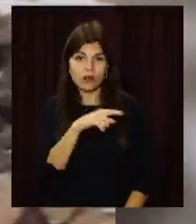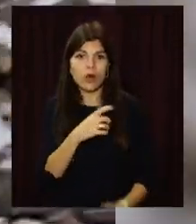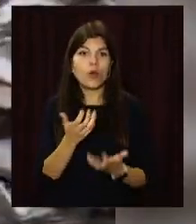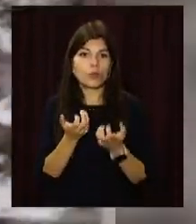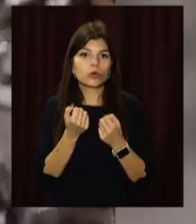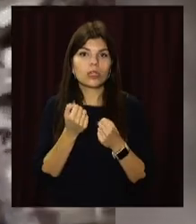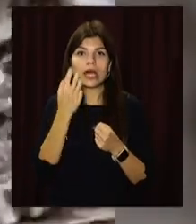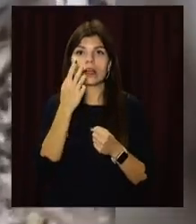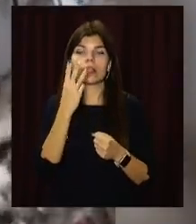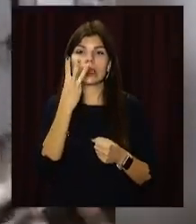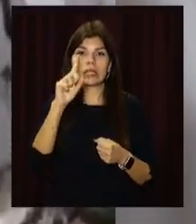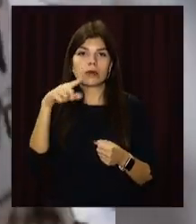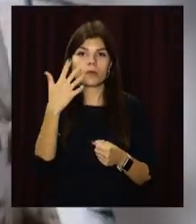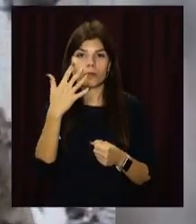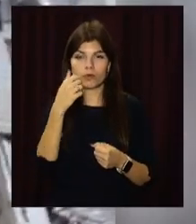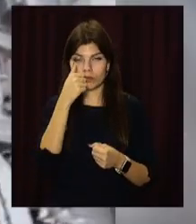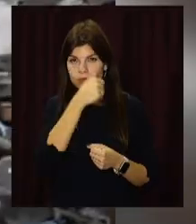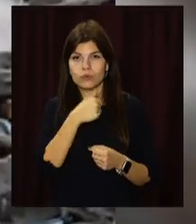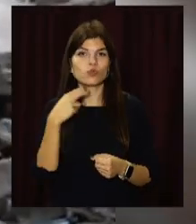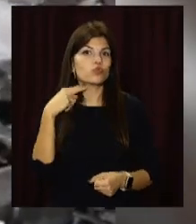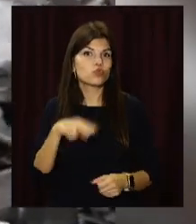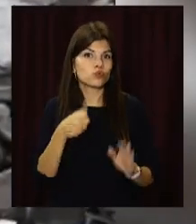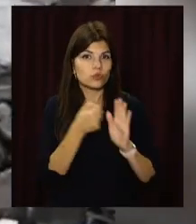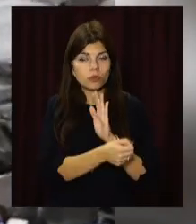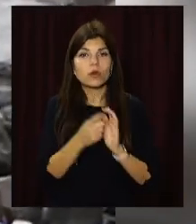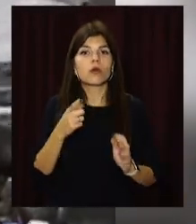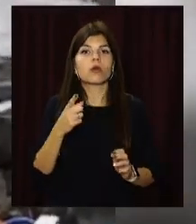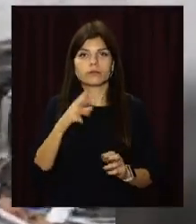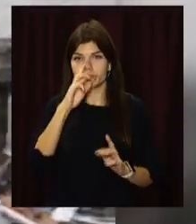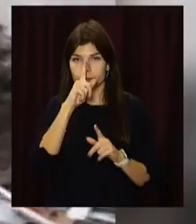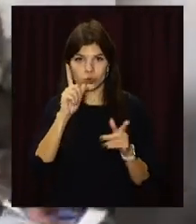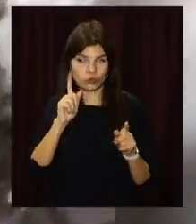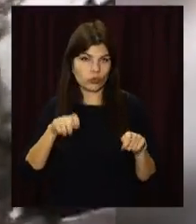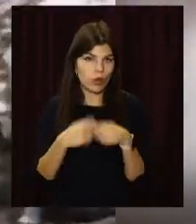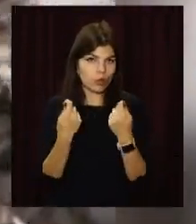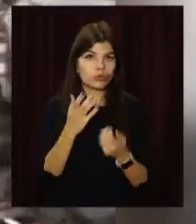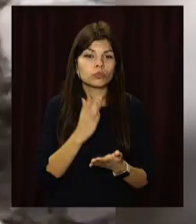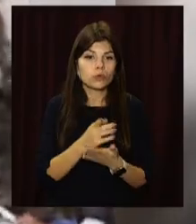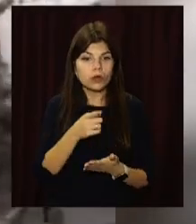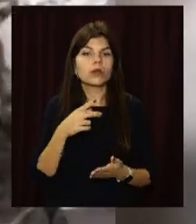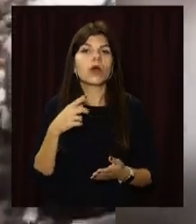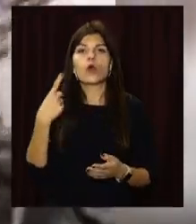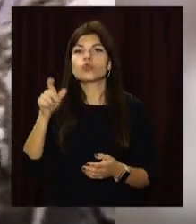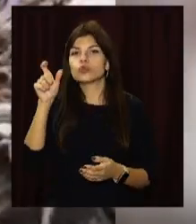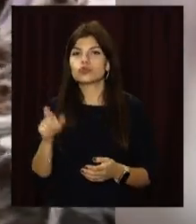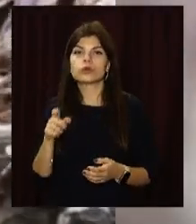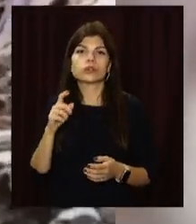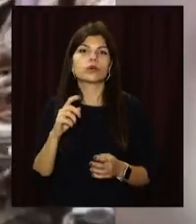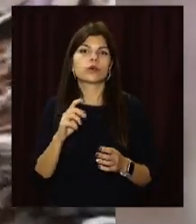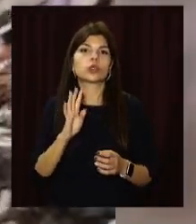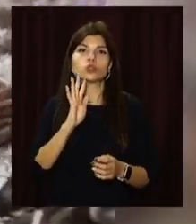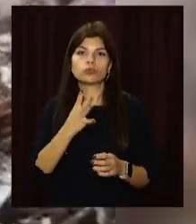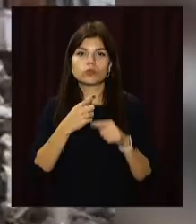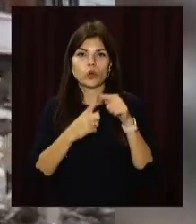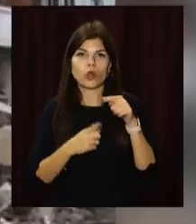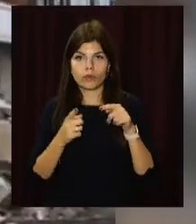отримали 3,5 роки в'язниці. Колишнього майстра служби Максима Мурзуна позбавили волі майже на 4,5 роки.